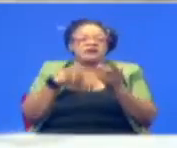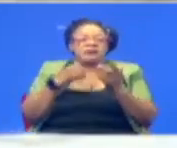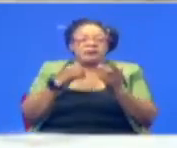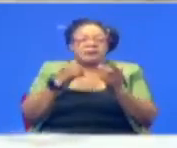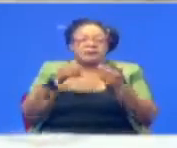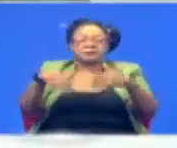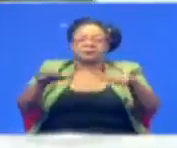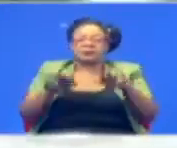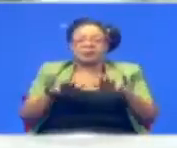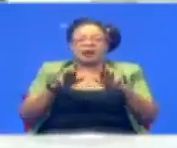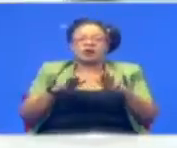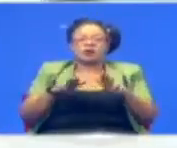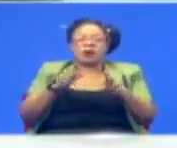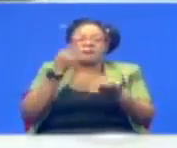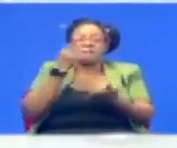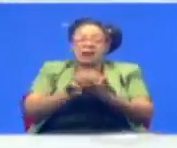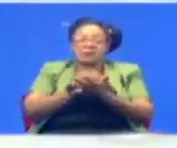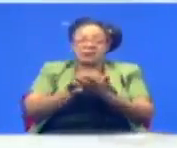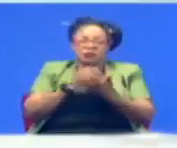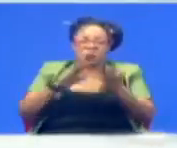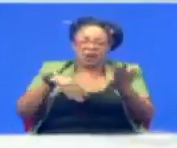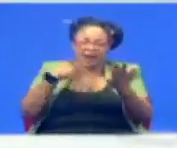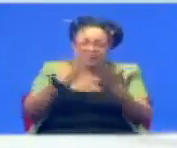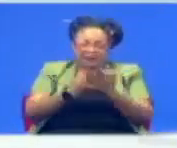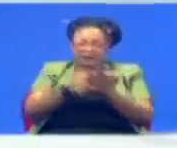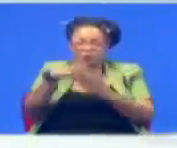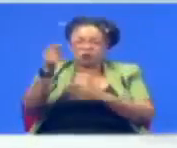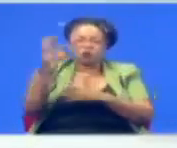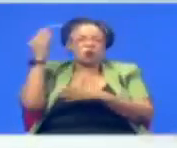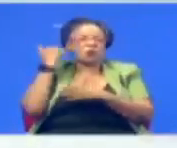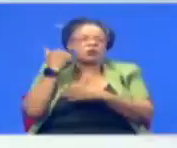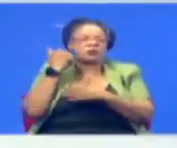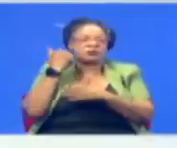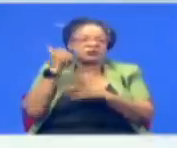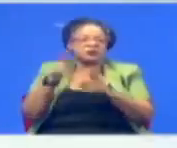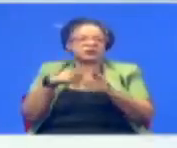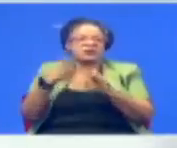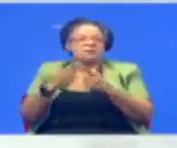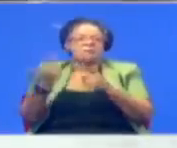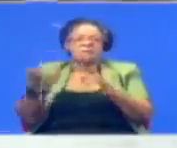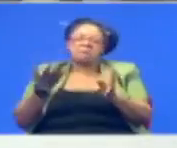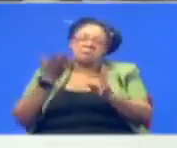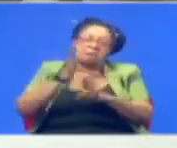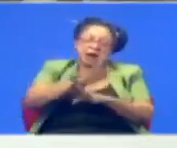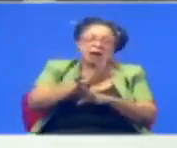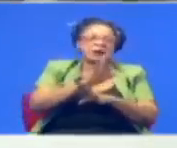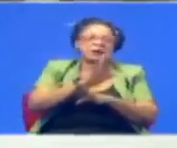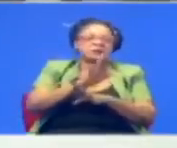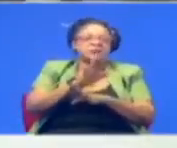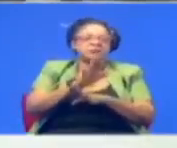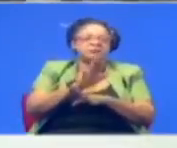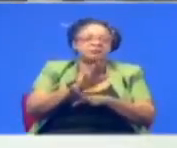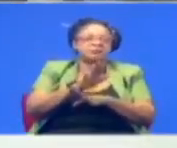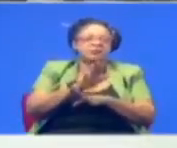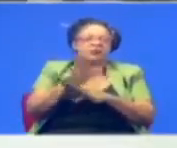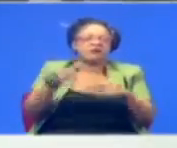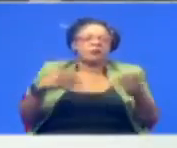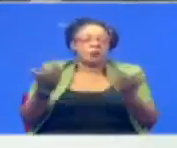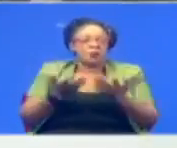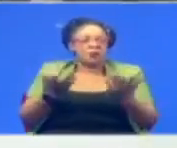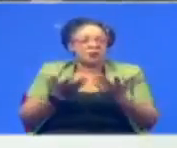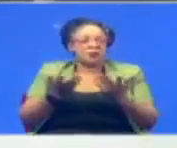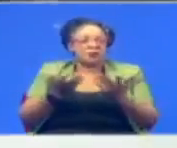Na pia tunawashika na tunawapeleka kotini na pia tunawarudisha mahali ambapo wametoka. Kando na kuruhusiwa kwa